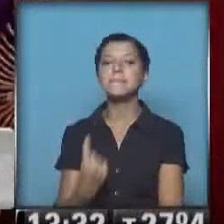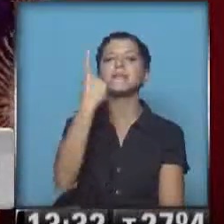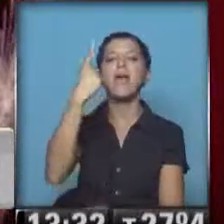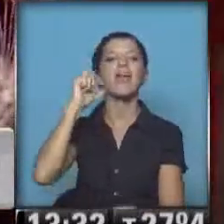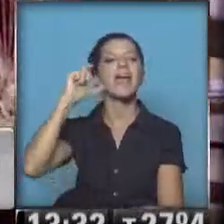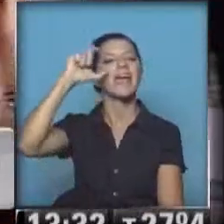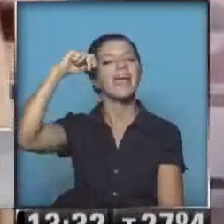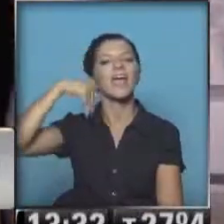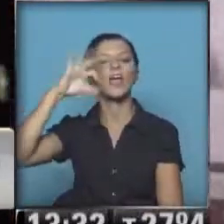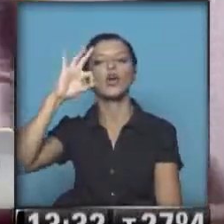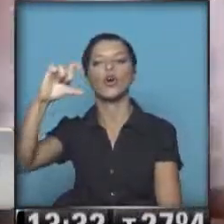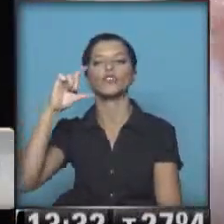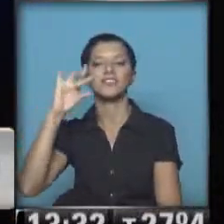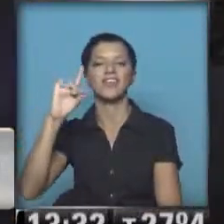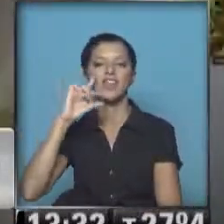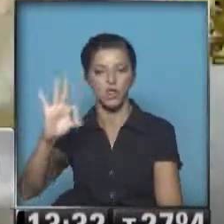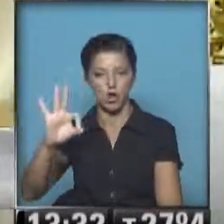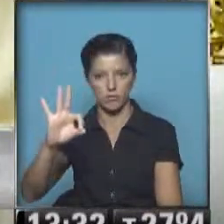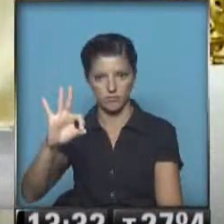XX.